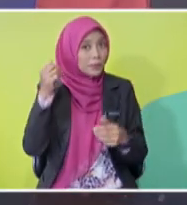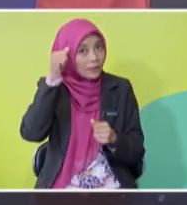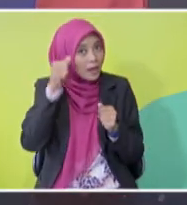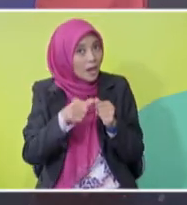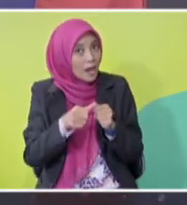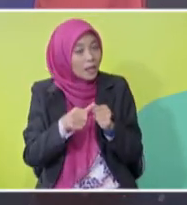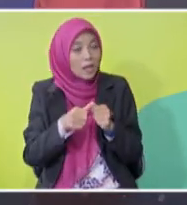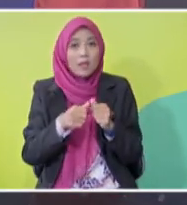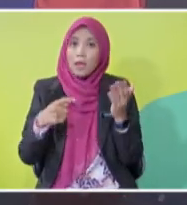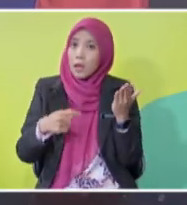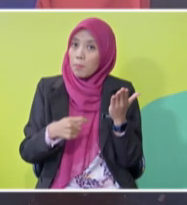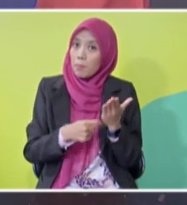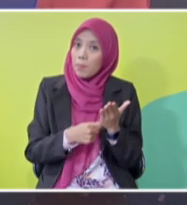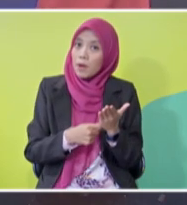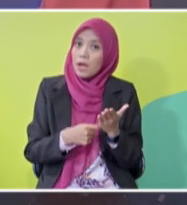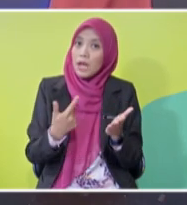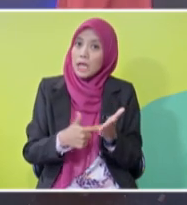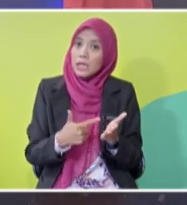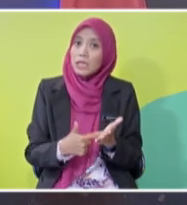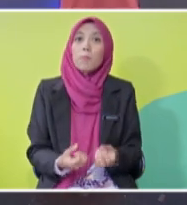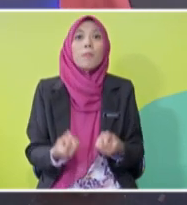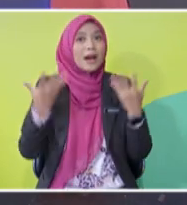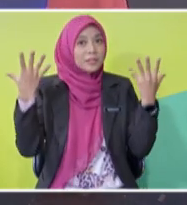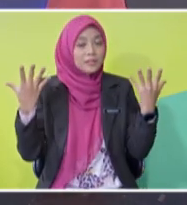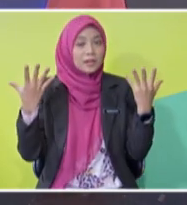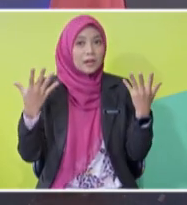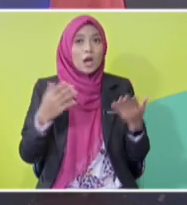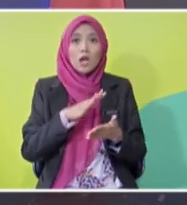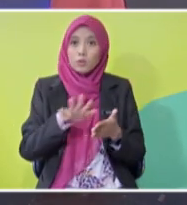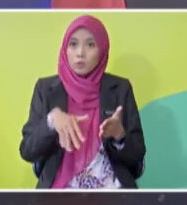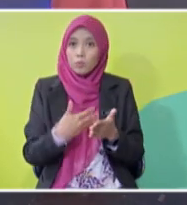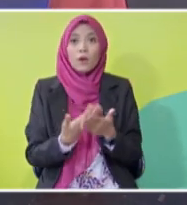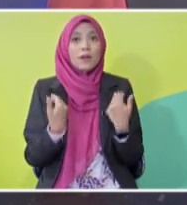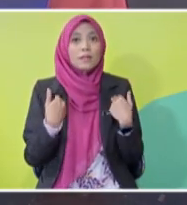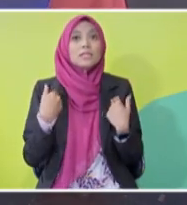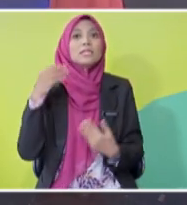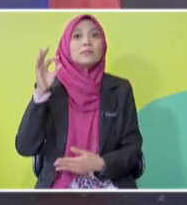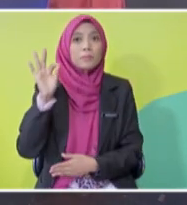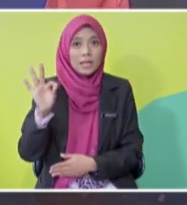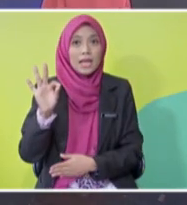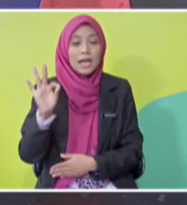dia makin banyak oke Ada 9 pergi